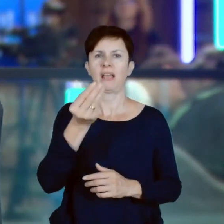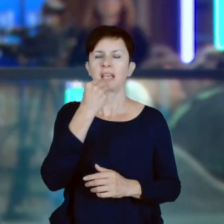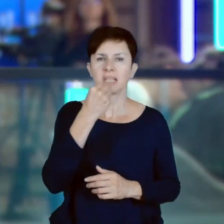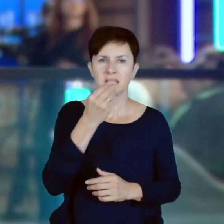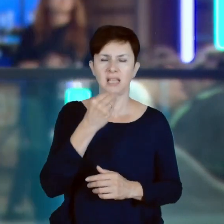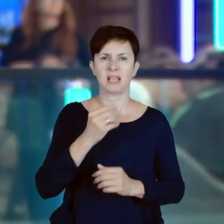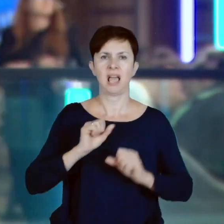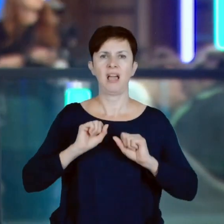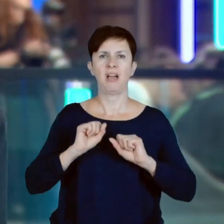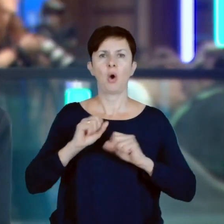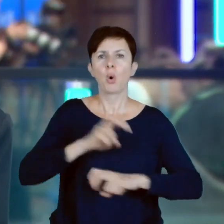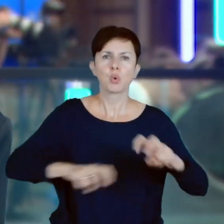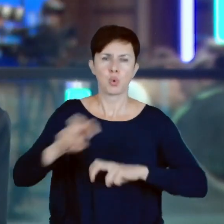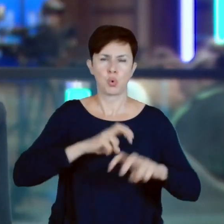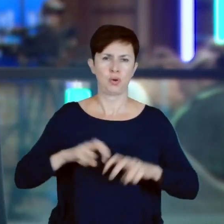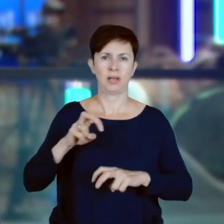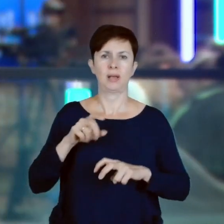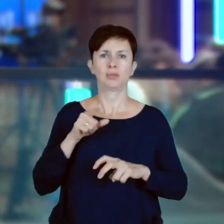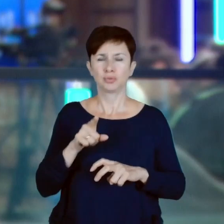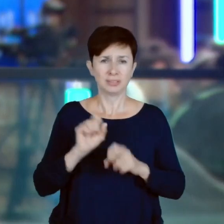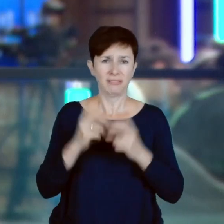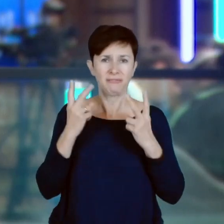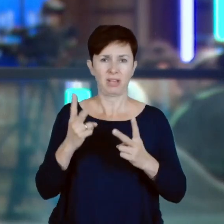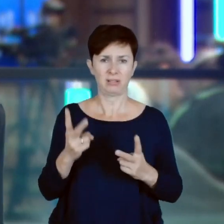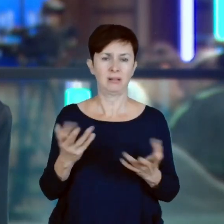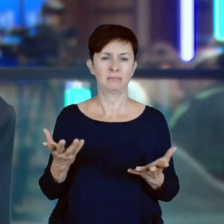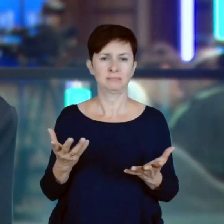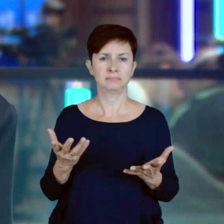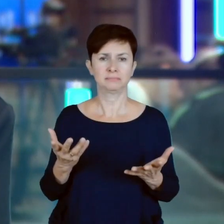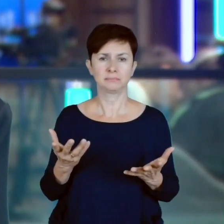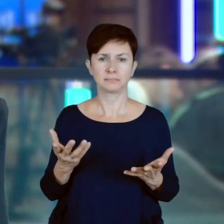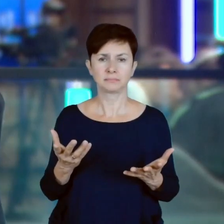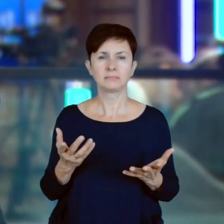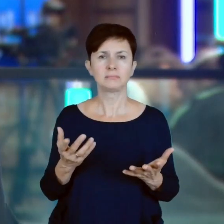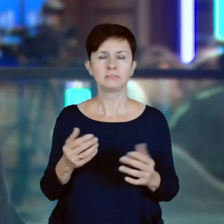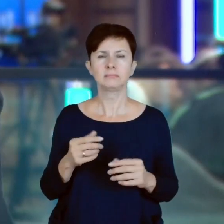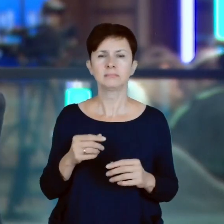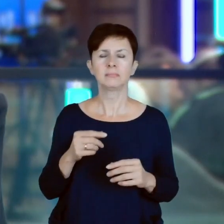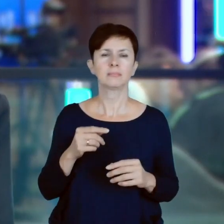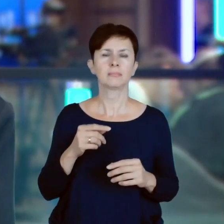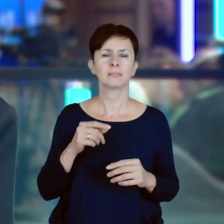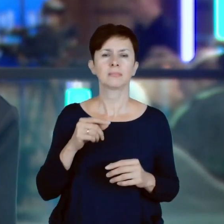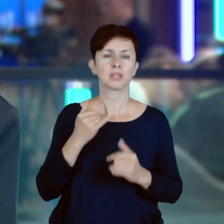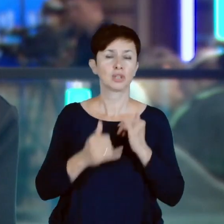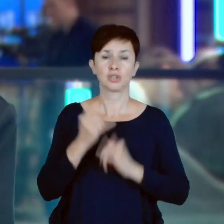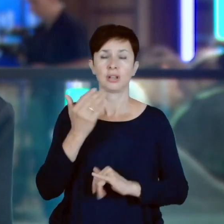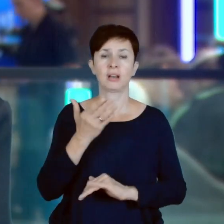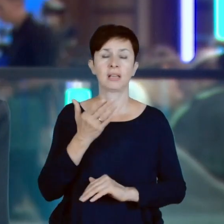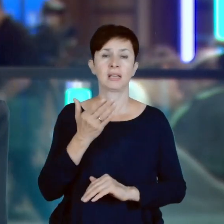której mówisz, to po prostu my możemy mówić o biohackingu i takich innych rzeczach i to jest super, ale jeżeli nie masz